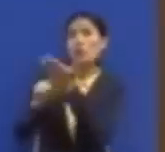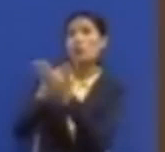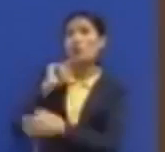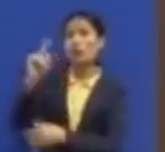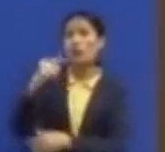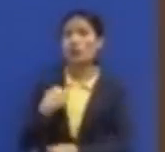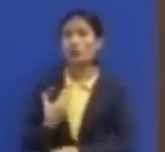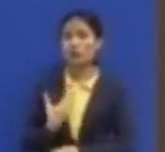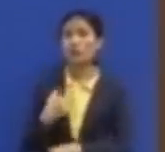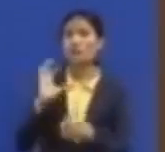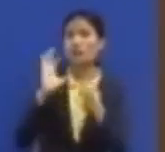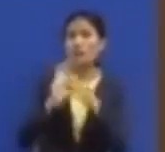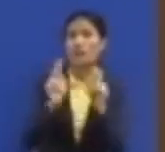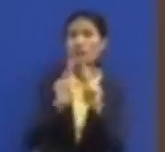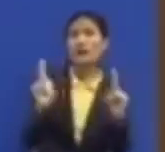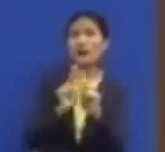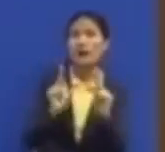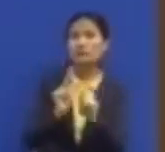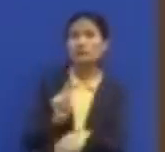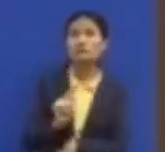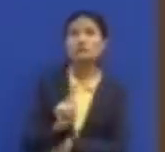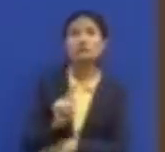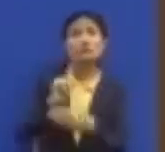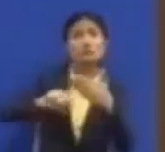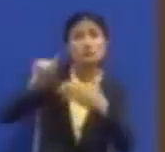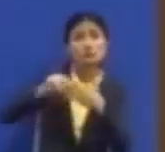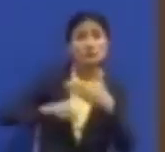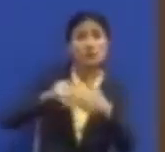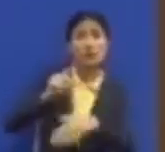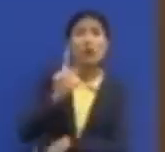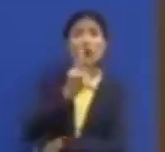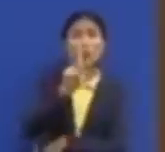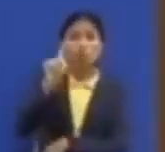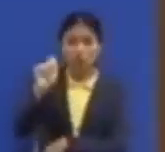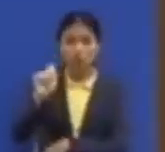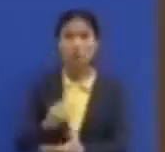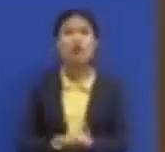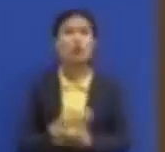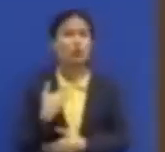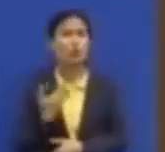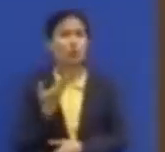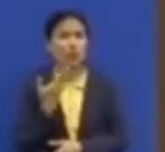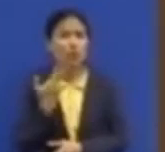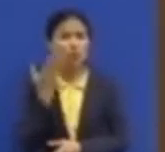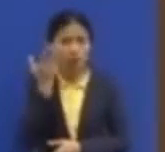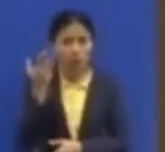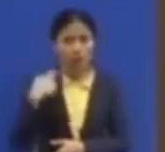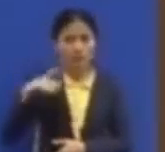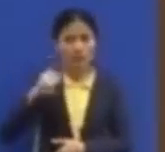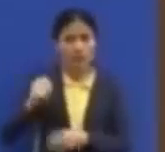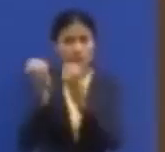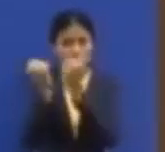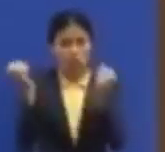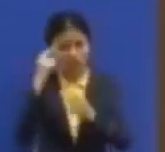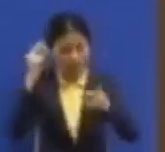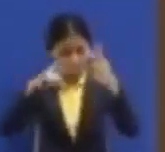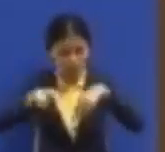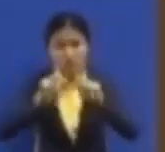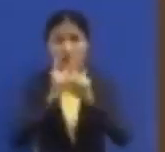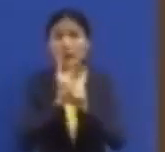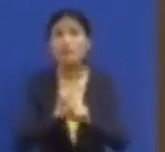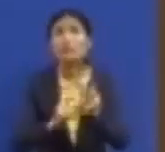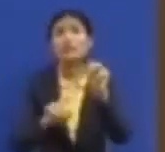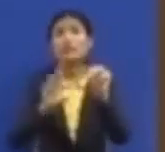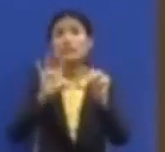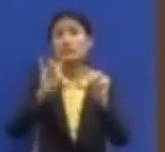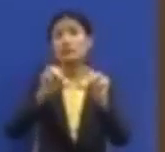มนูญวินิจฉัยตามรัฐธรรมนูญมาตรา82ว่าสมาชิกภาพของสมาชิ